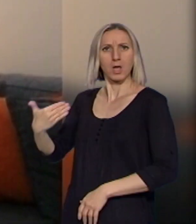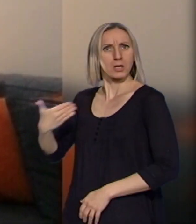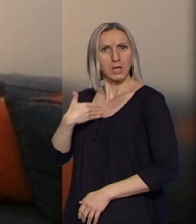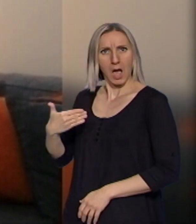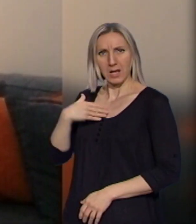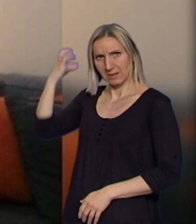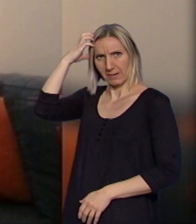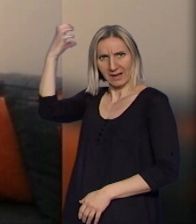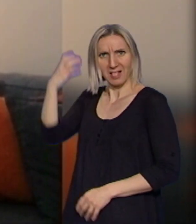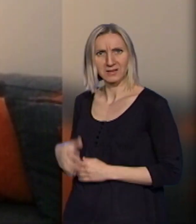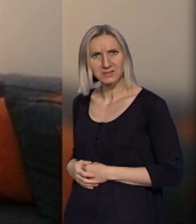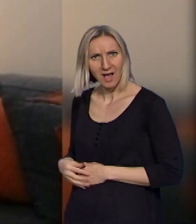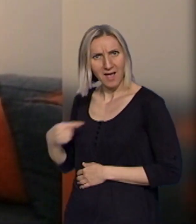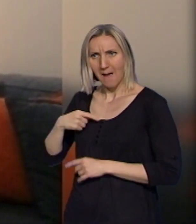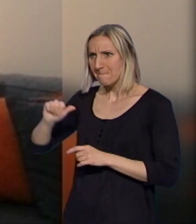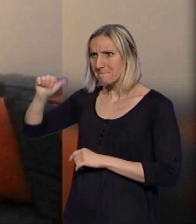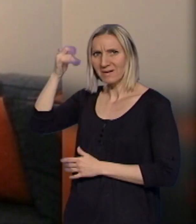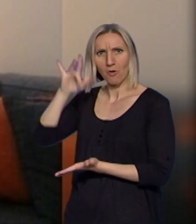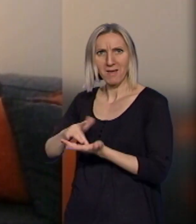sam kraljica, ja sam prva.